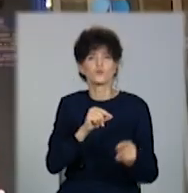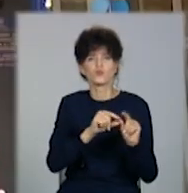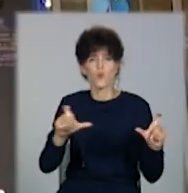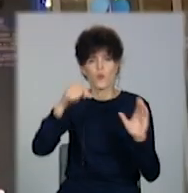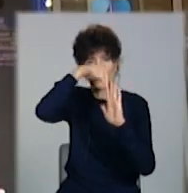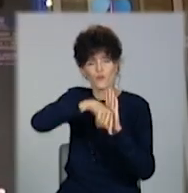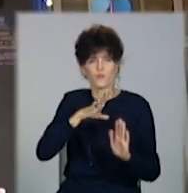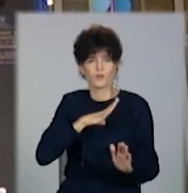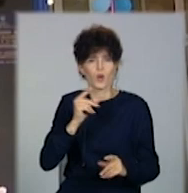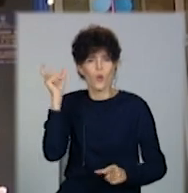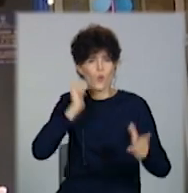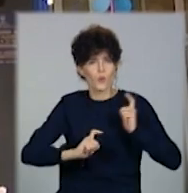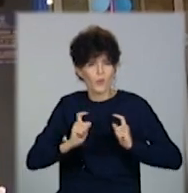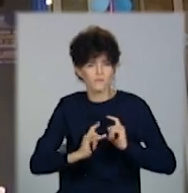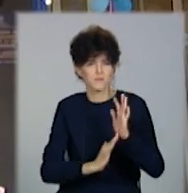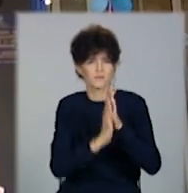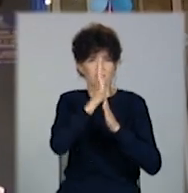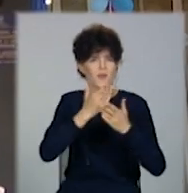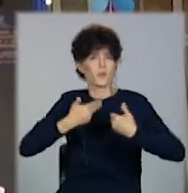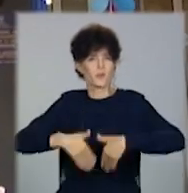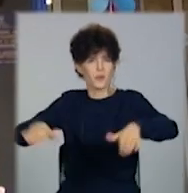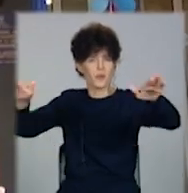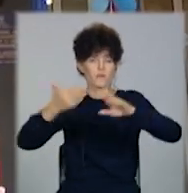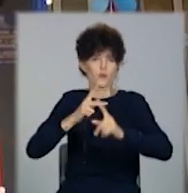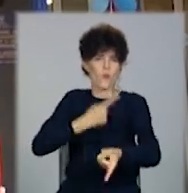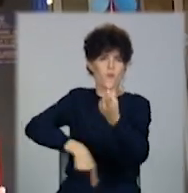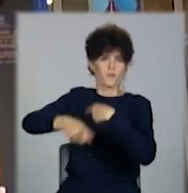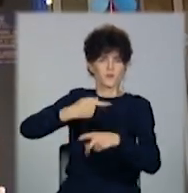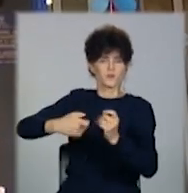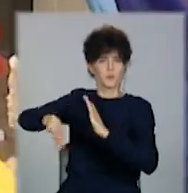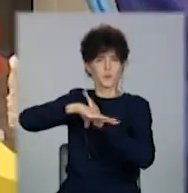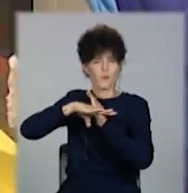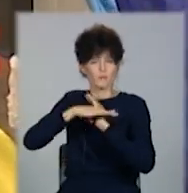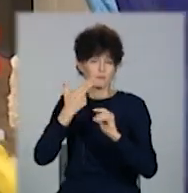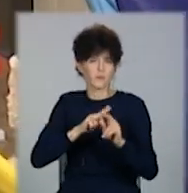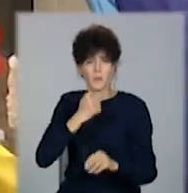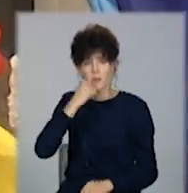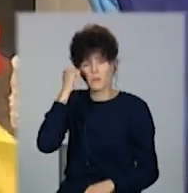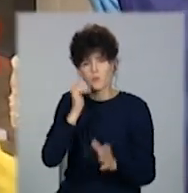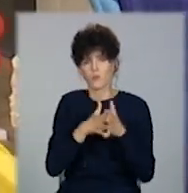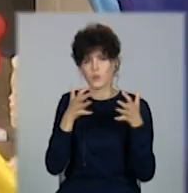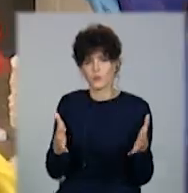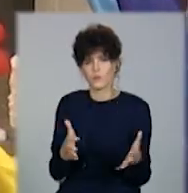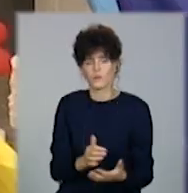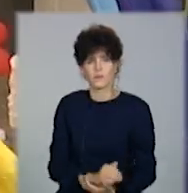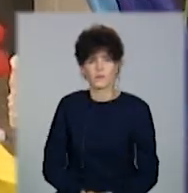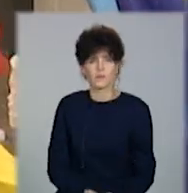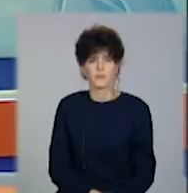видят, что спорт – это классно. И я думаю, может, не все, но кто-то из них захочет заниматься тоже спортом.